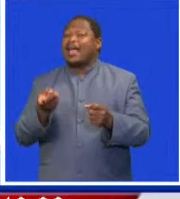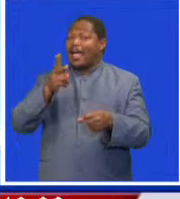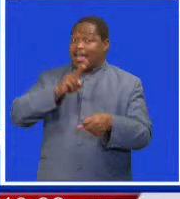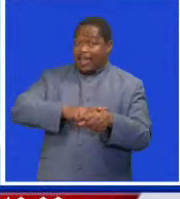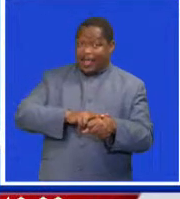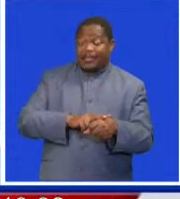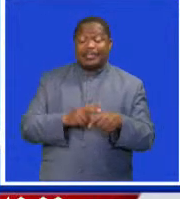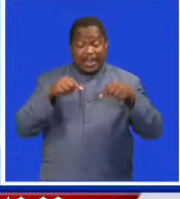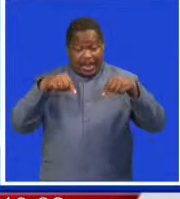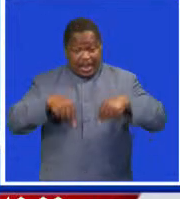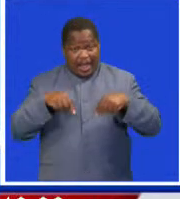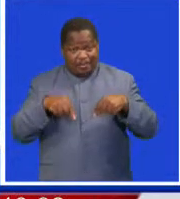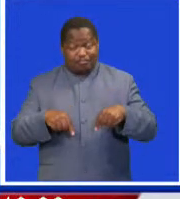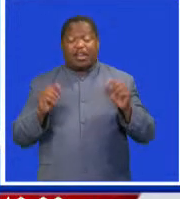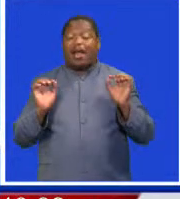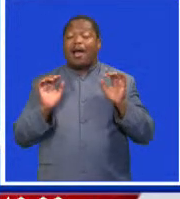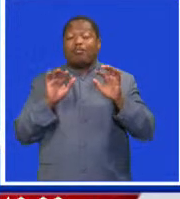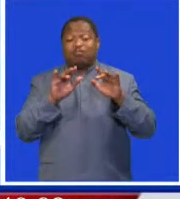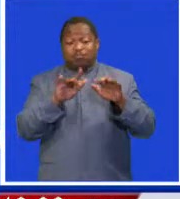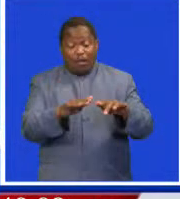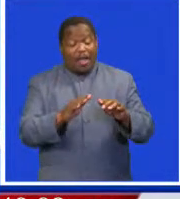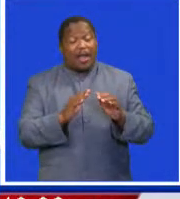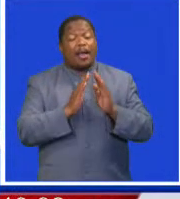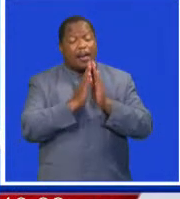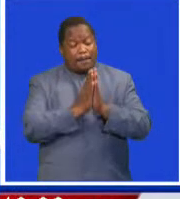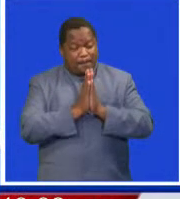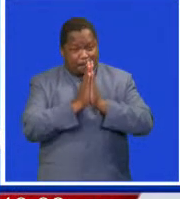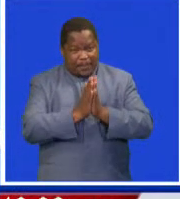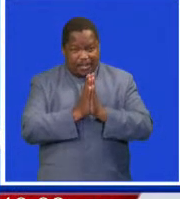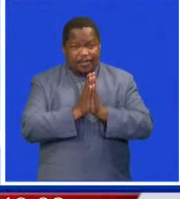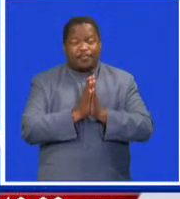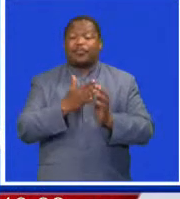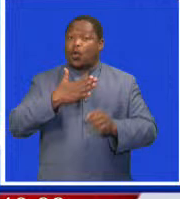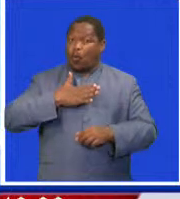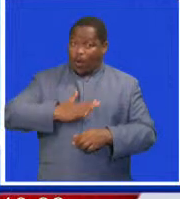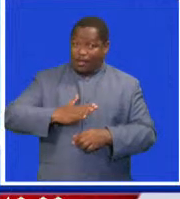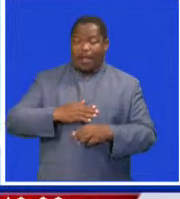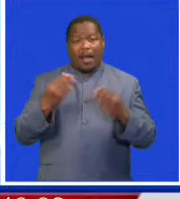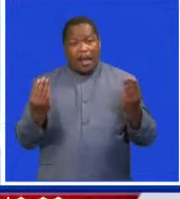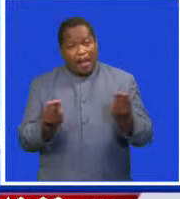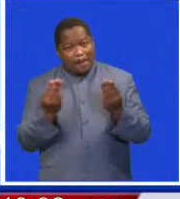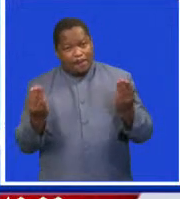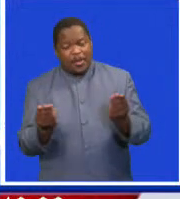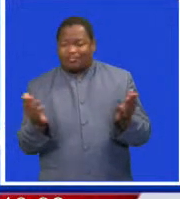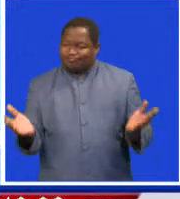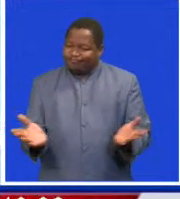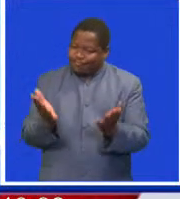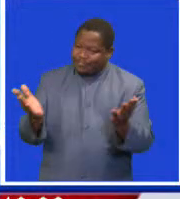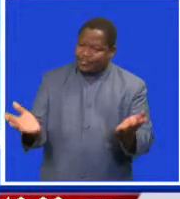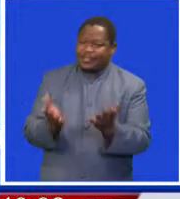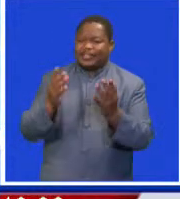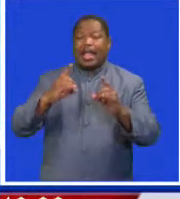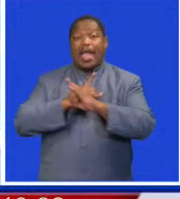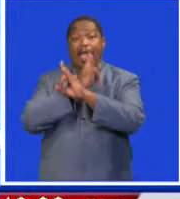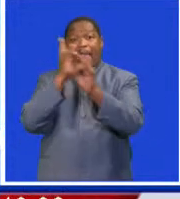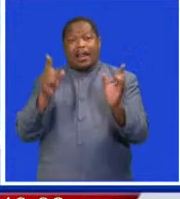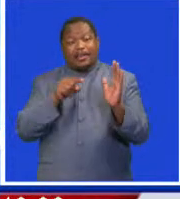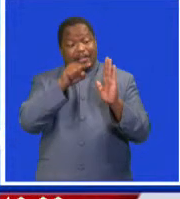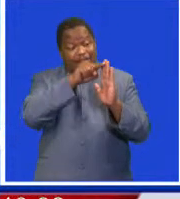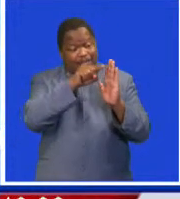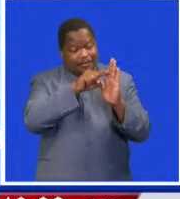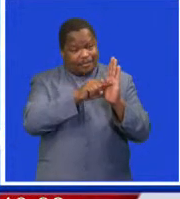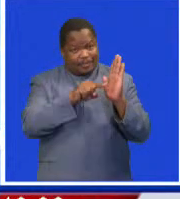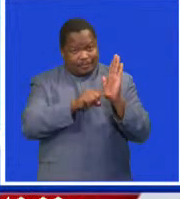ibanjwe kubukwe ngemehlo elikhozi kakhulu indzaba tekulandzelela imigomo yekulwa nalo le kwane lo COVID-19 njengoba